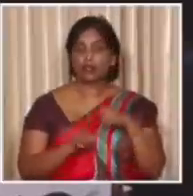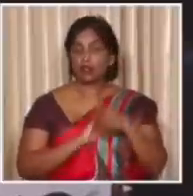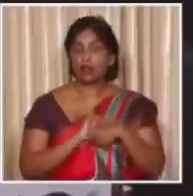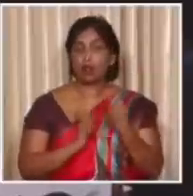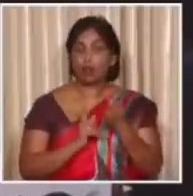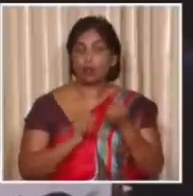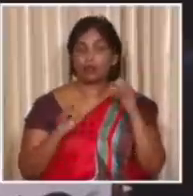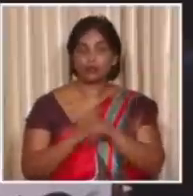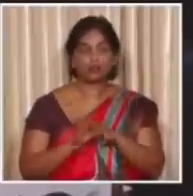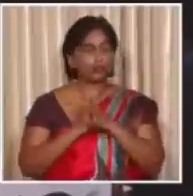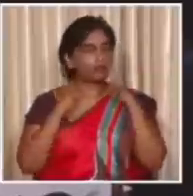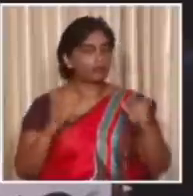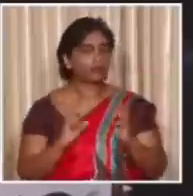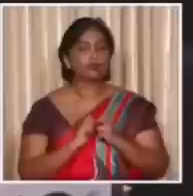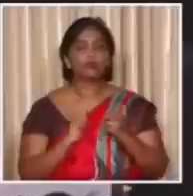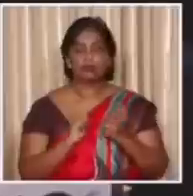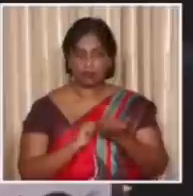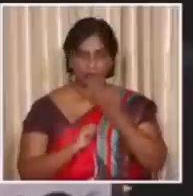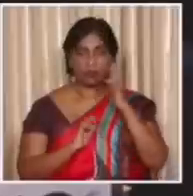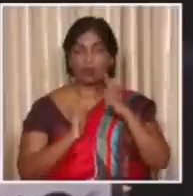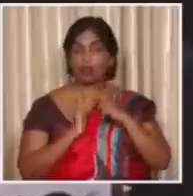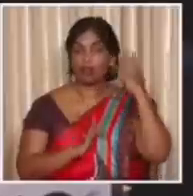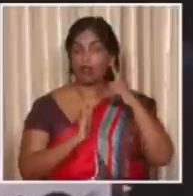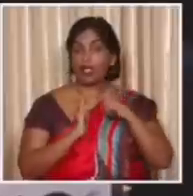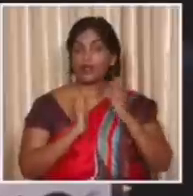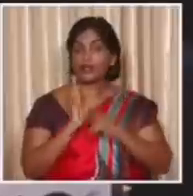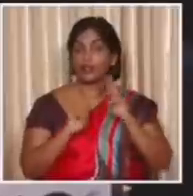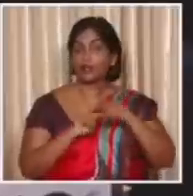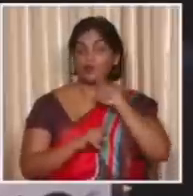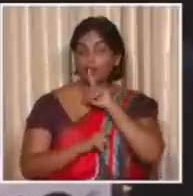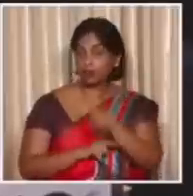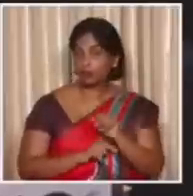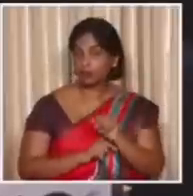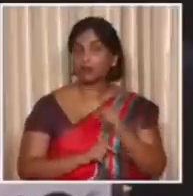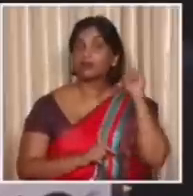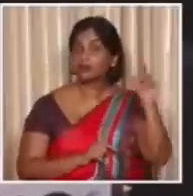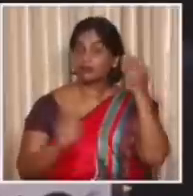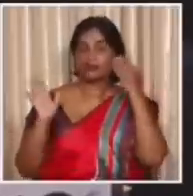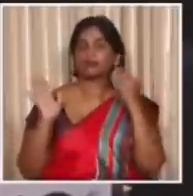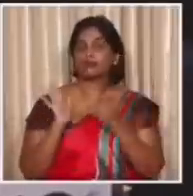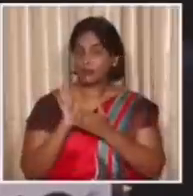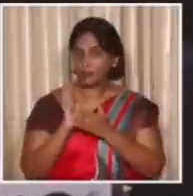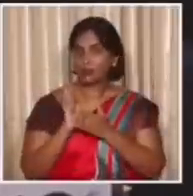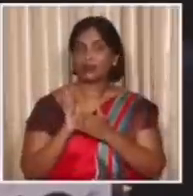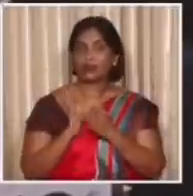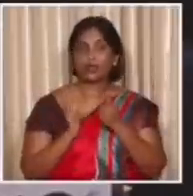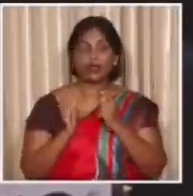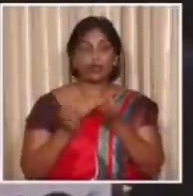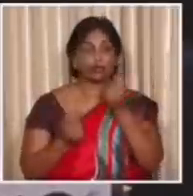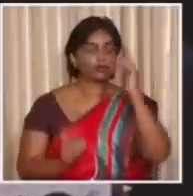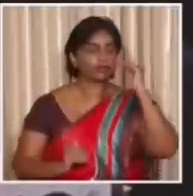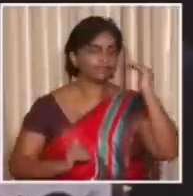මූල්‍ය වෙළඳපොලේ විශාල ගැටලුවක් මතුවී හැකි හැබැයි ජාත්‍යන්තර මූල්‍ය ආරමුදල යොමු කරන්න මොකක් කරේද ඒගොල්ලෝ අවධානය යොමු කරන්න මොකක් කරේද ගිණුම තුලනය